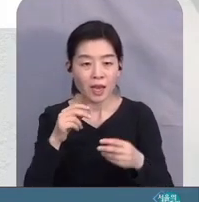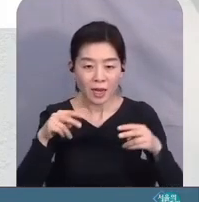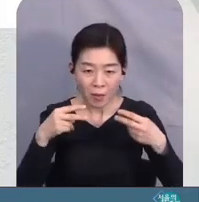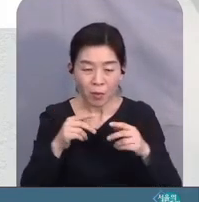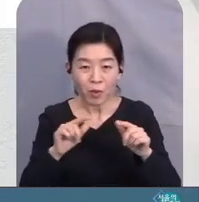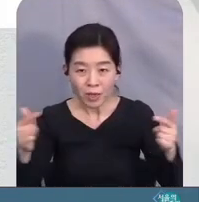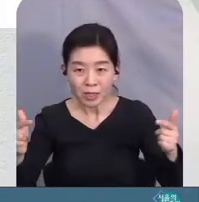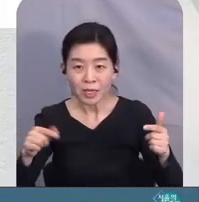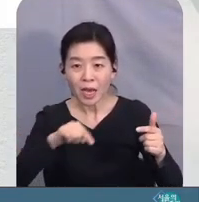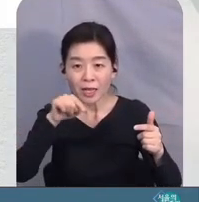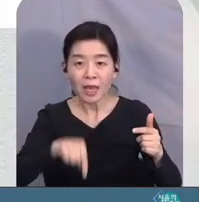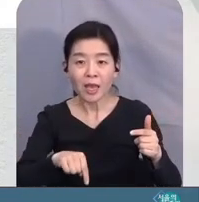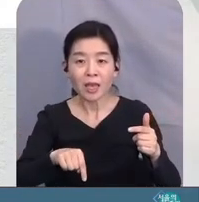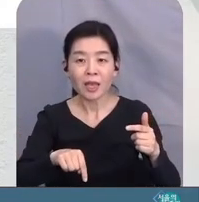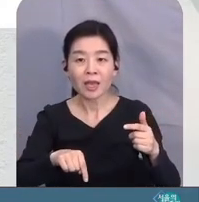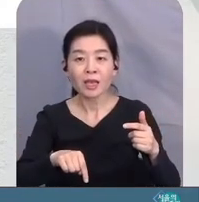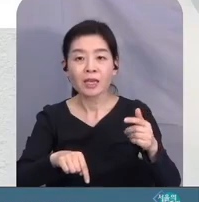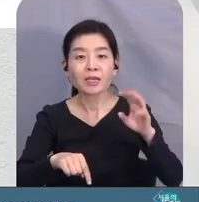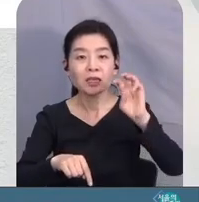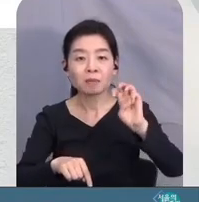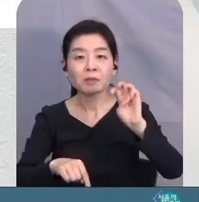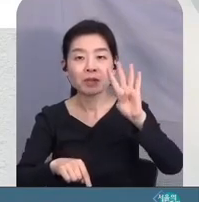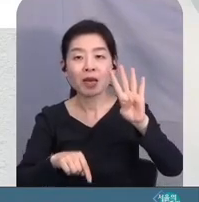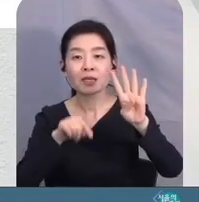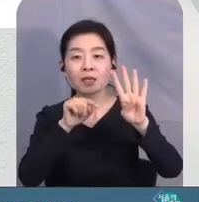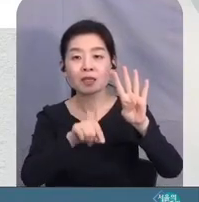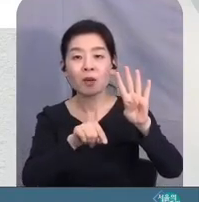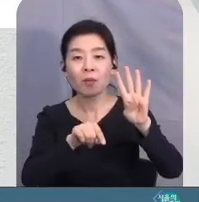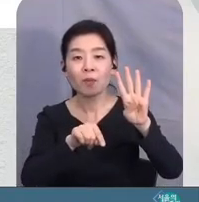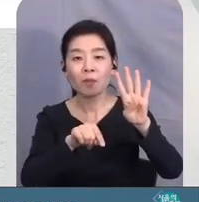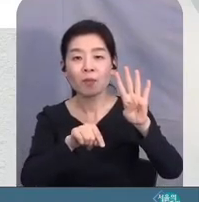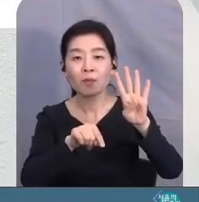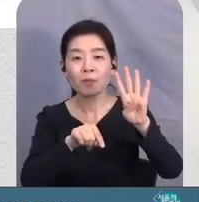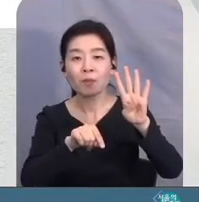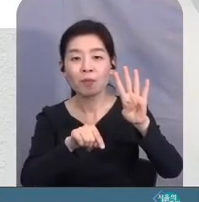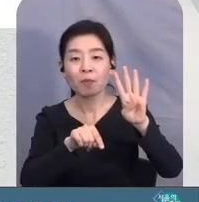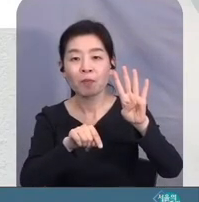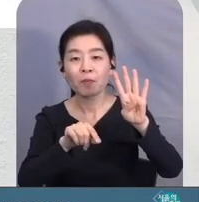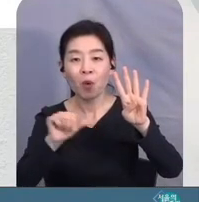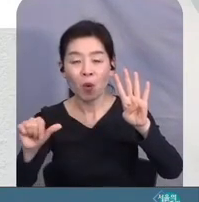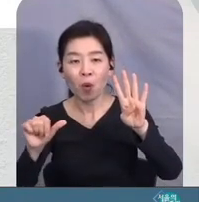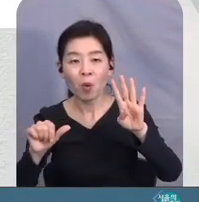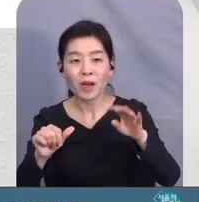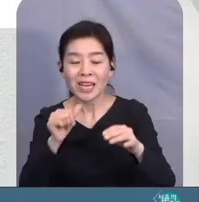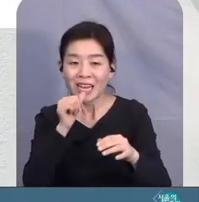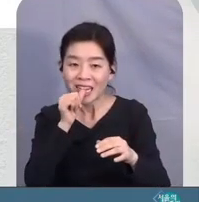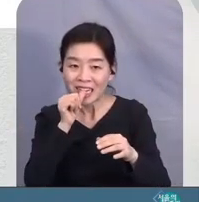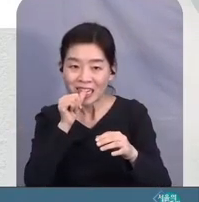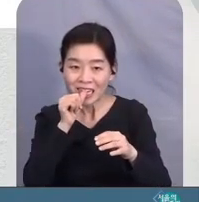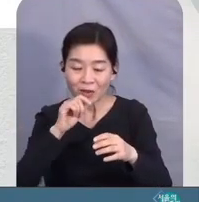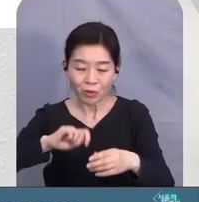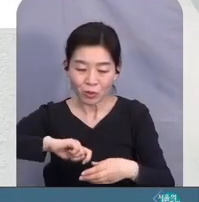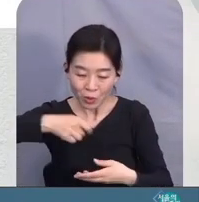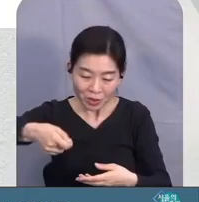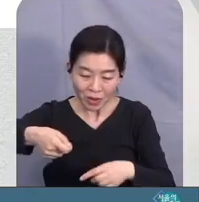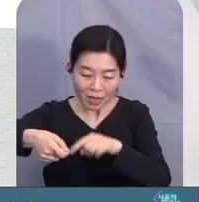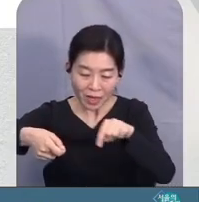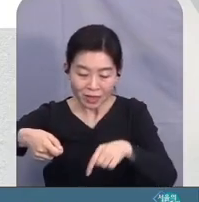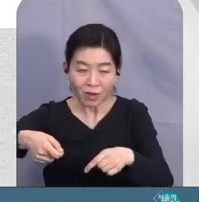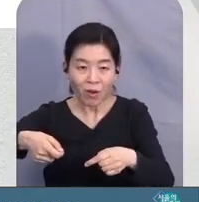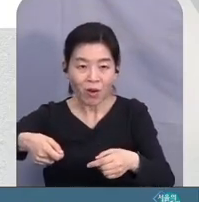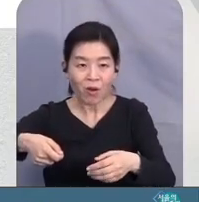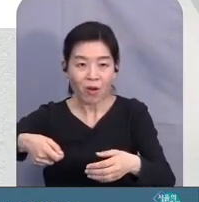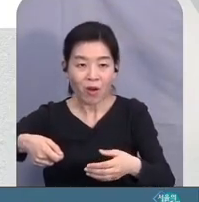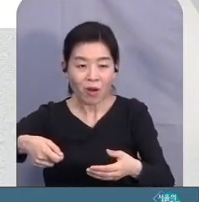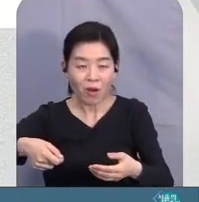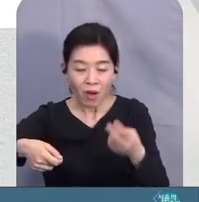34.5%. 3분의 1이 나왔어요. 세 마리 중에 하나가 잖아. 예? 통조림 세 개를 까면 그 중에 하나가 잡혀요.